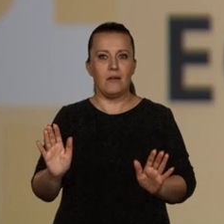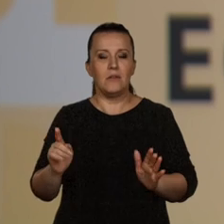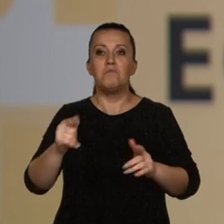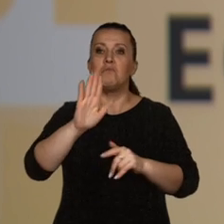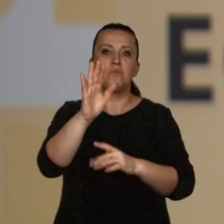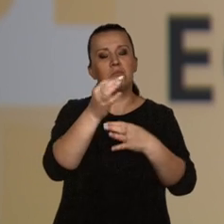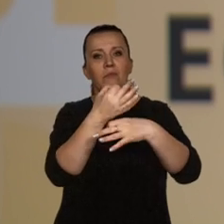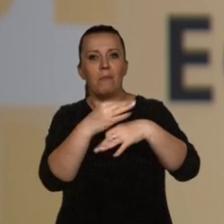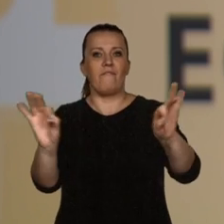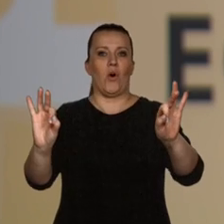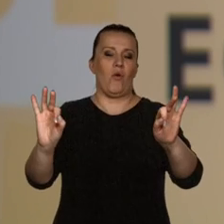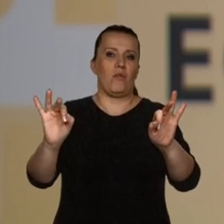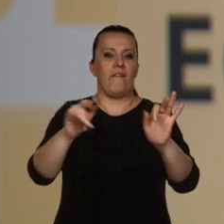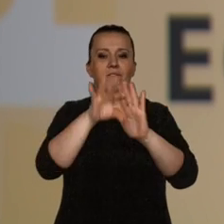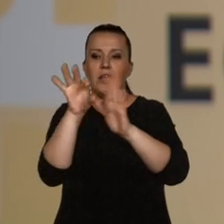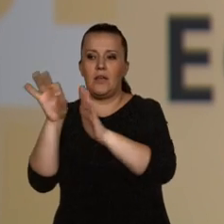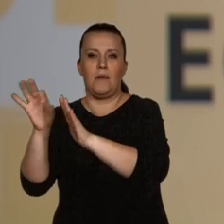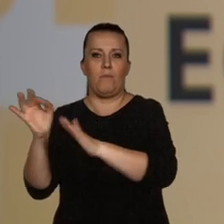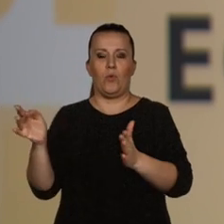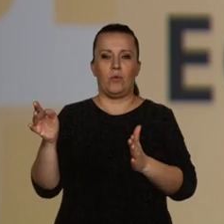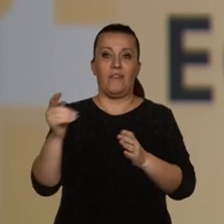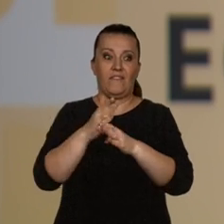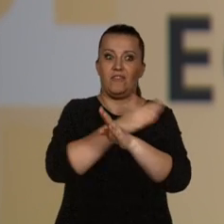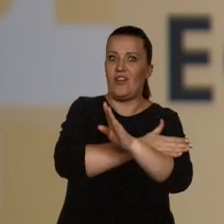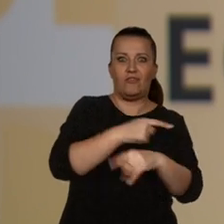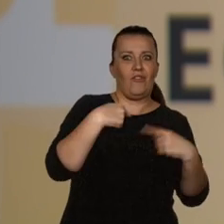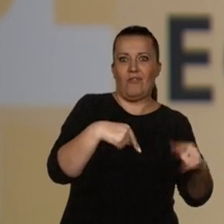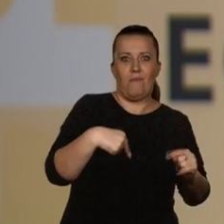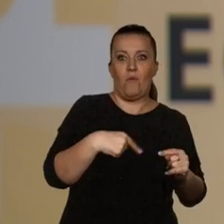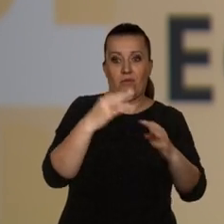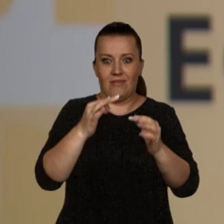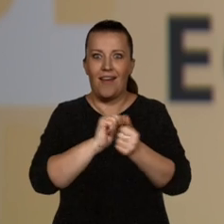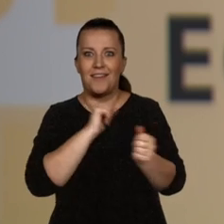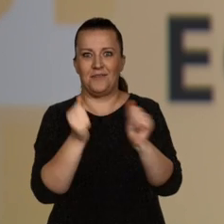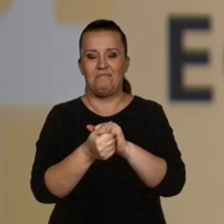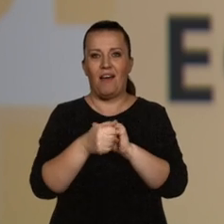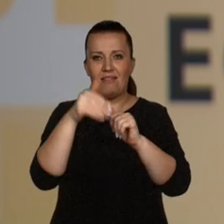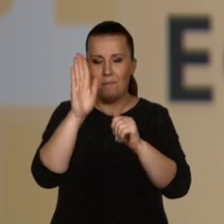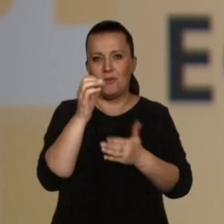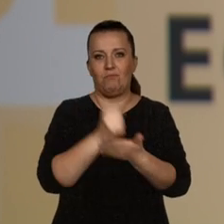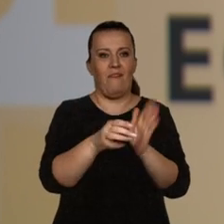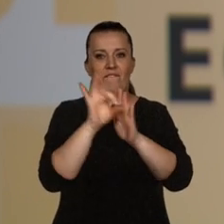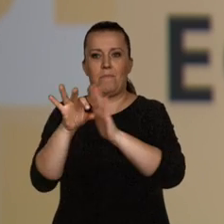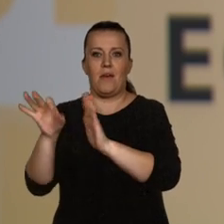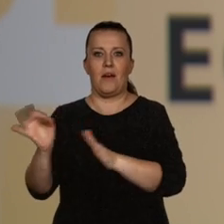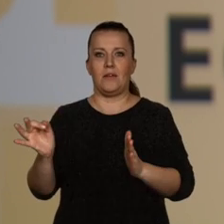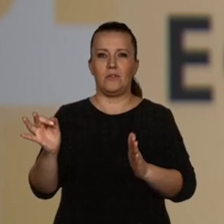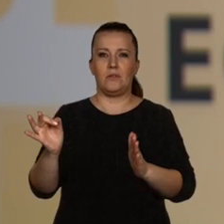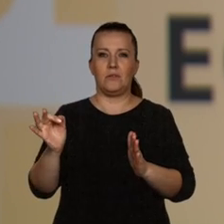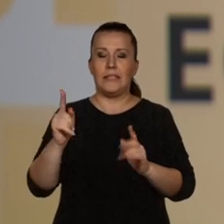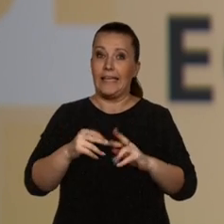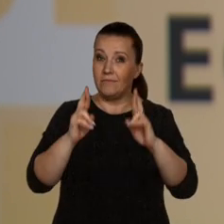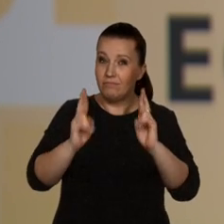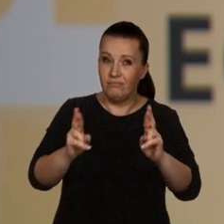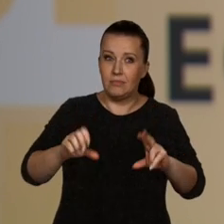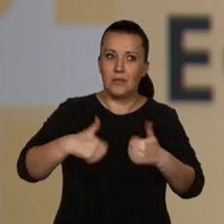element wolnościowy jest bardzo ważny. To jest istotna zmiana w Twoim egzaminie maturalnym. Możesz wybierać.